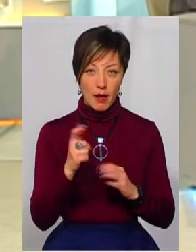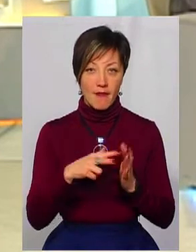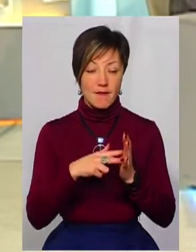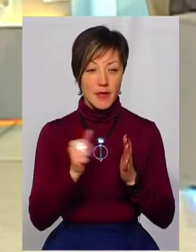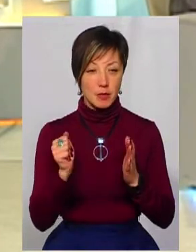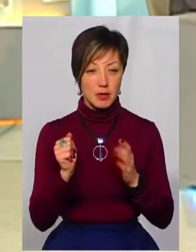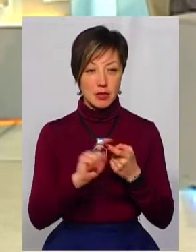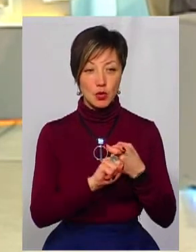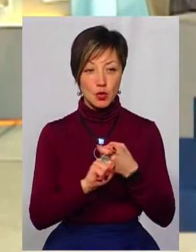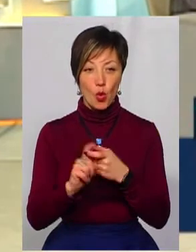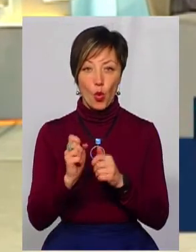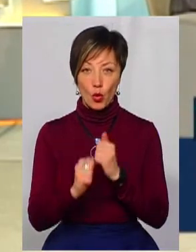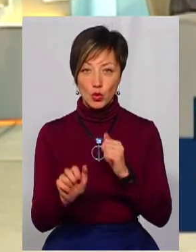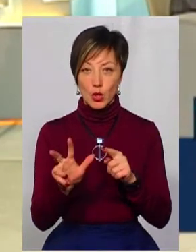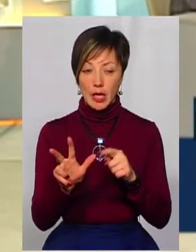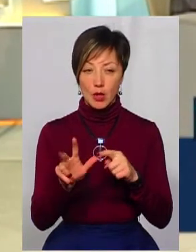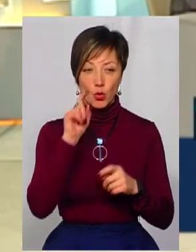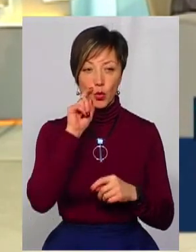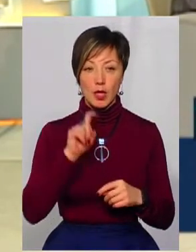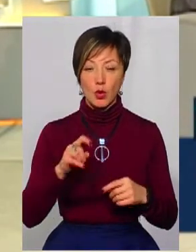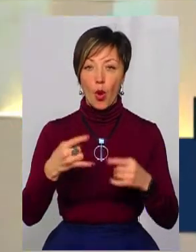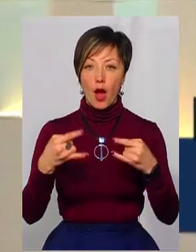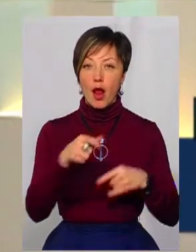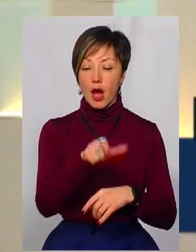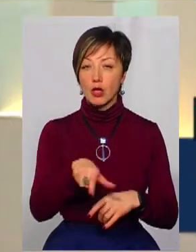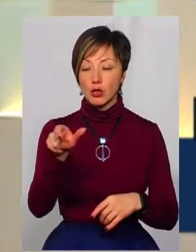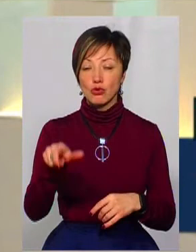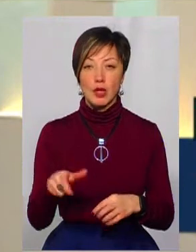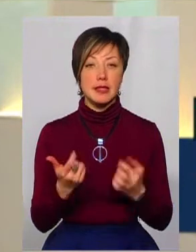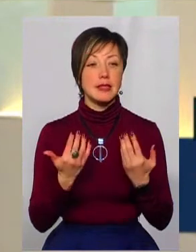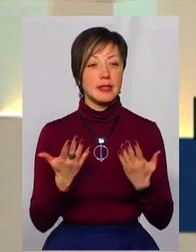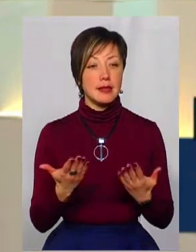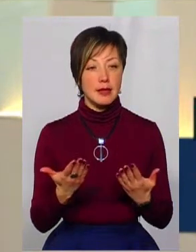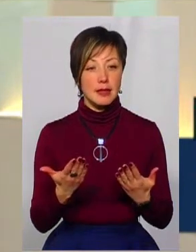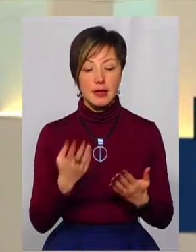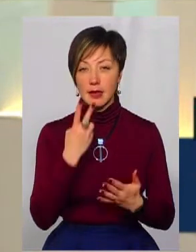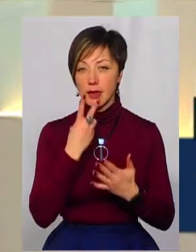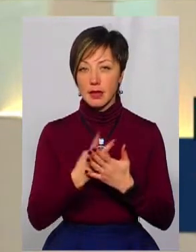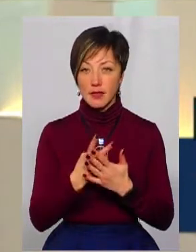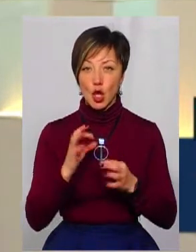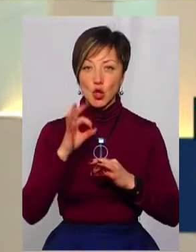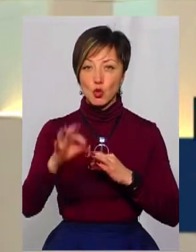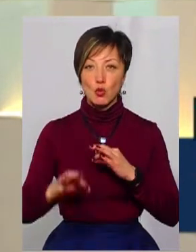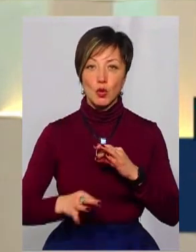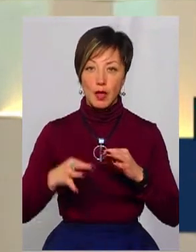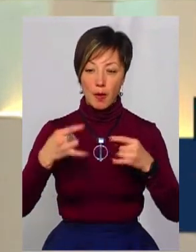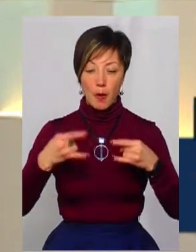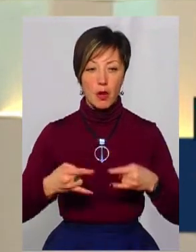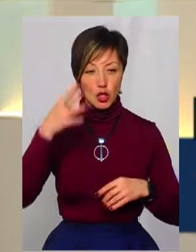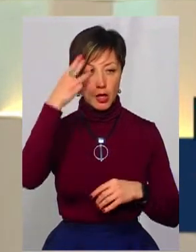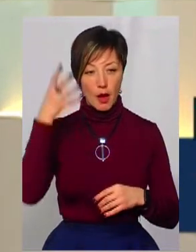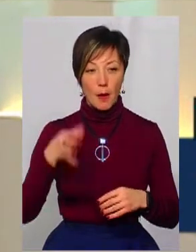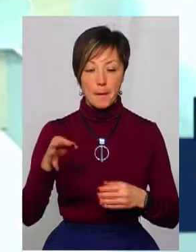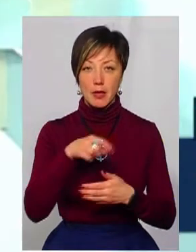стосується кожного третього українського глядача. А скільки дивиться супутникове телебачення на